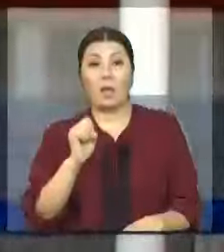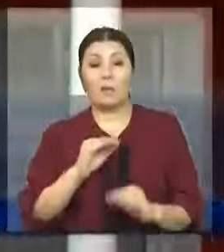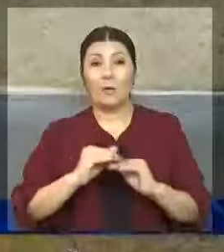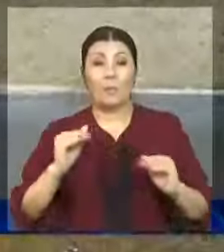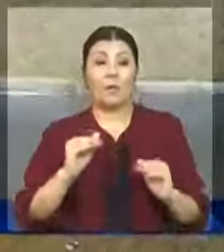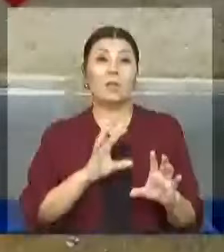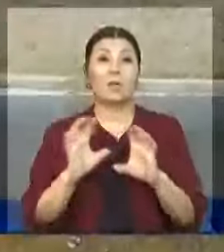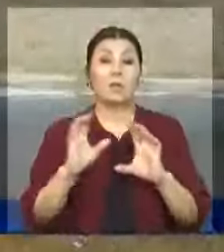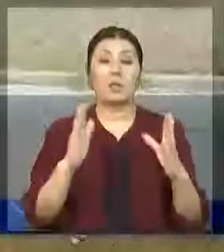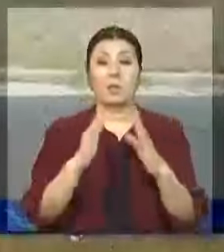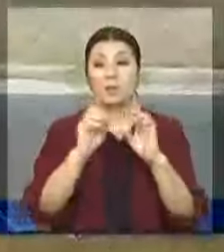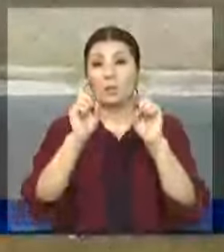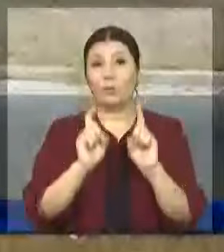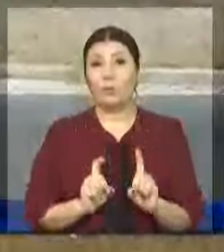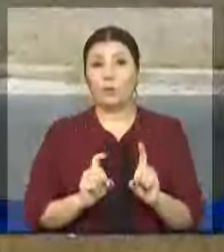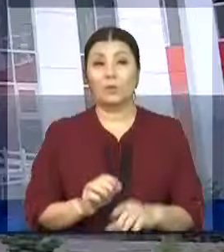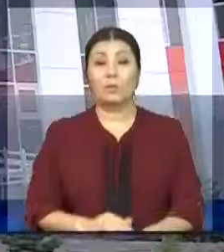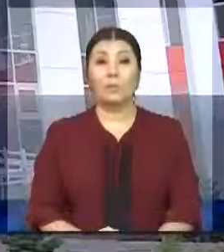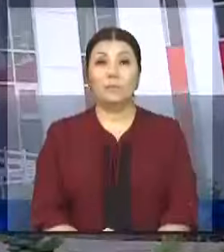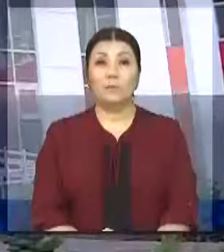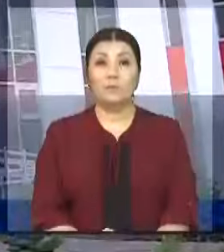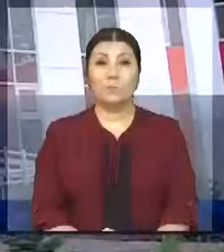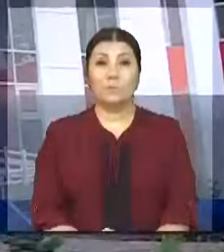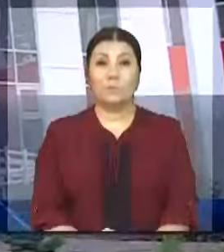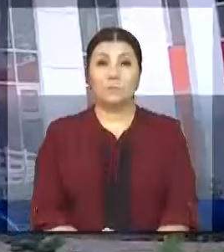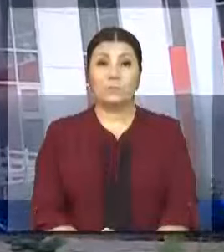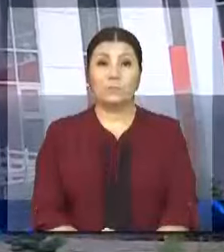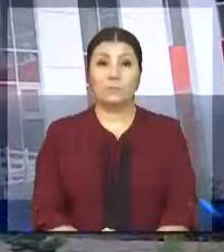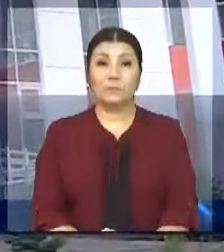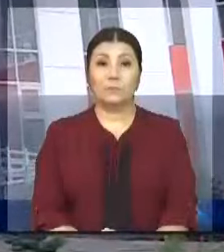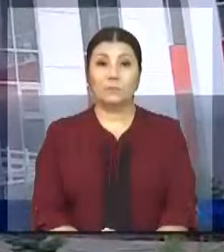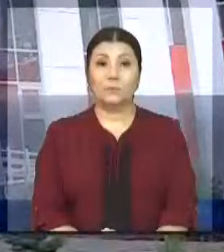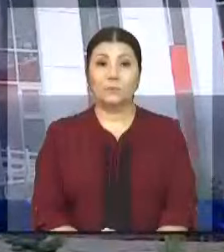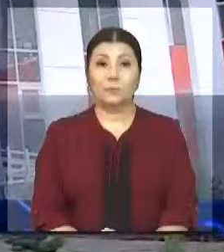балаларының қамын жасап үйде отыр. Гүлдана Байқызы, Бақытжан Едігеев, Ақтөбе телеарнасы.